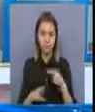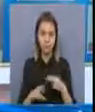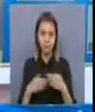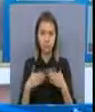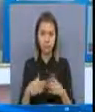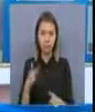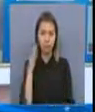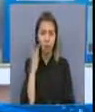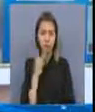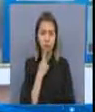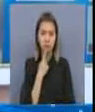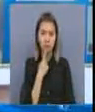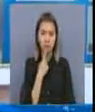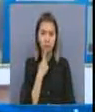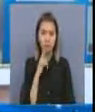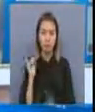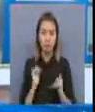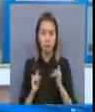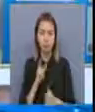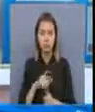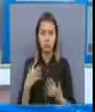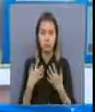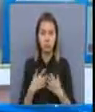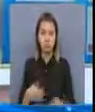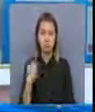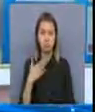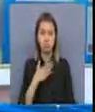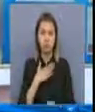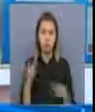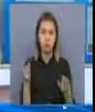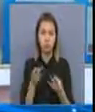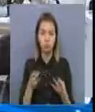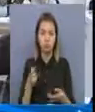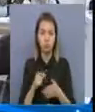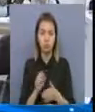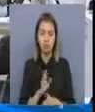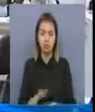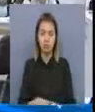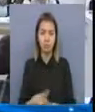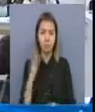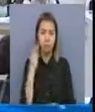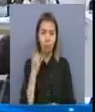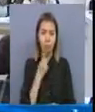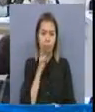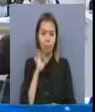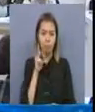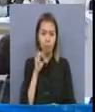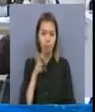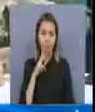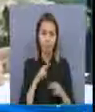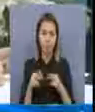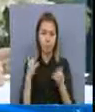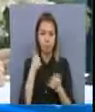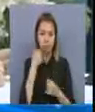шыққан ағылшын тіліндегі мұғалімдердің саны біздің қажеттілікті жаппайды. Ағылшын тілі факультетін тәмамдаушылар